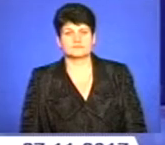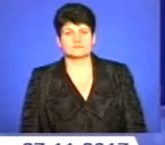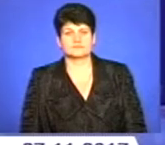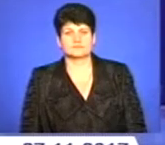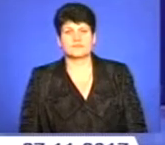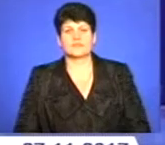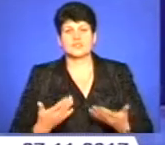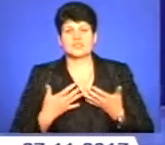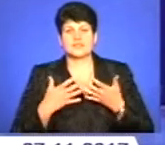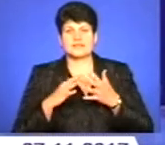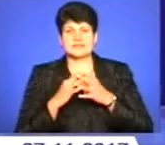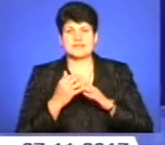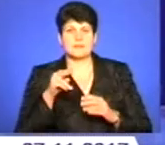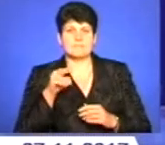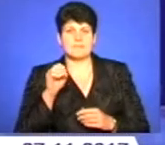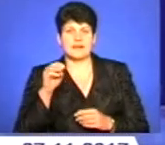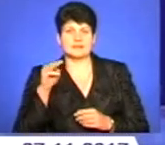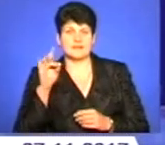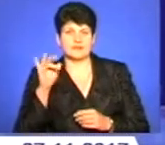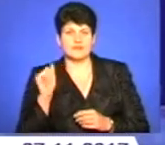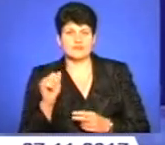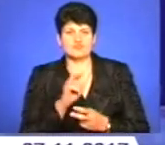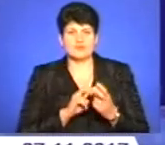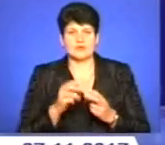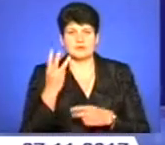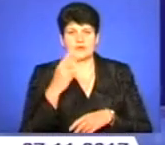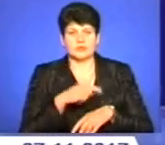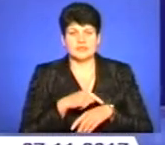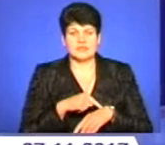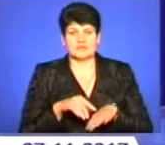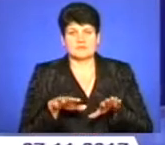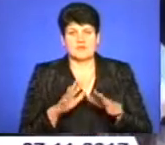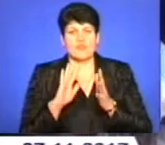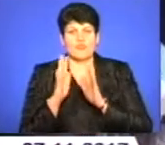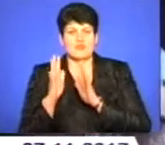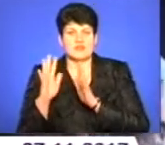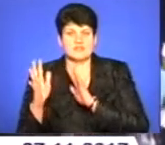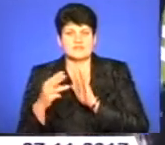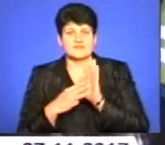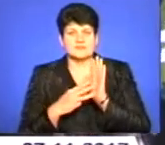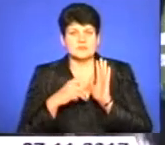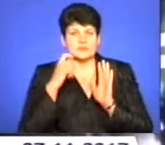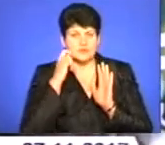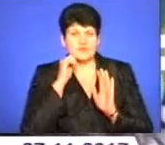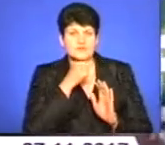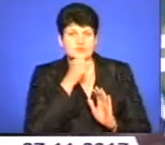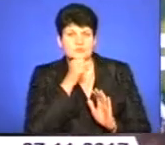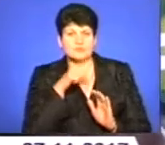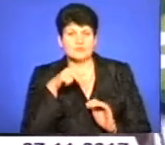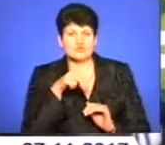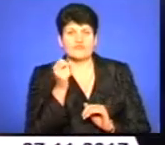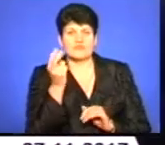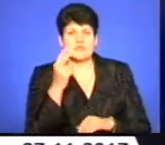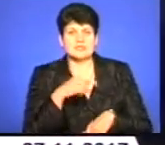Жителі села Петриків Тернопільського району більше 3 годин шукали у місцевому лісі на вихідних. 80-річний дідусь пішов туди о